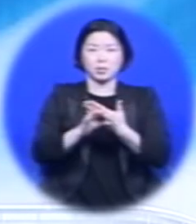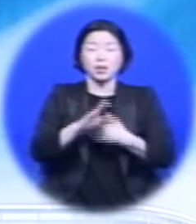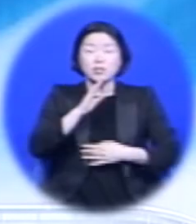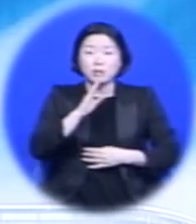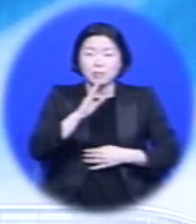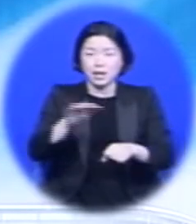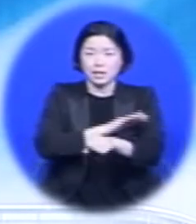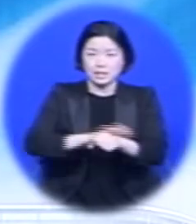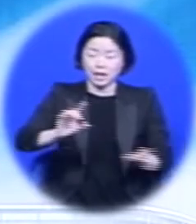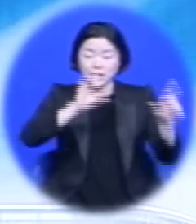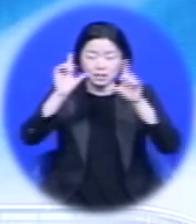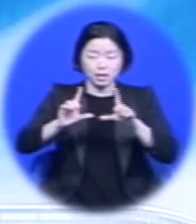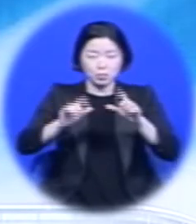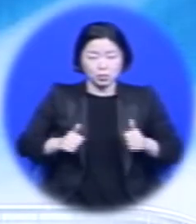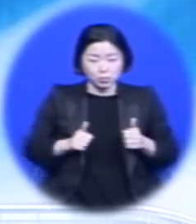노력은 한 겁니까?